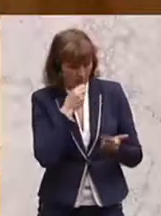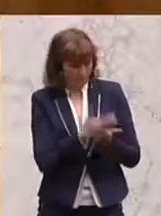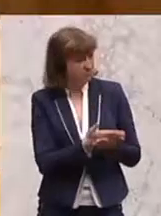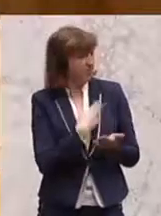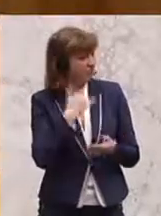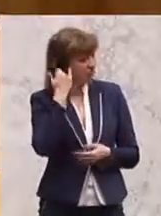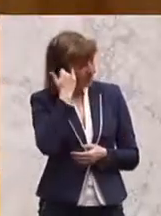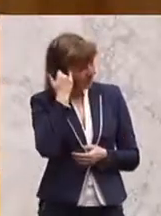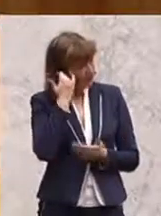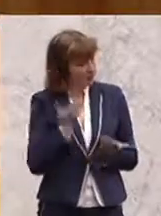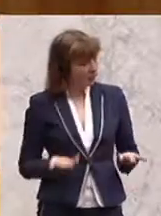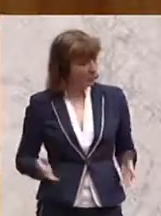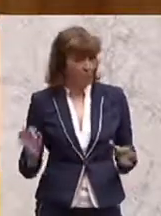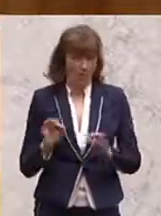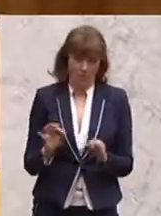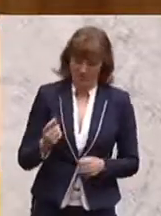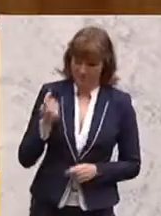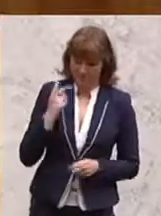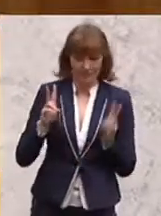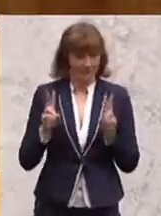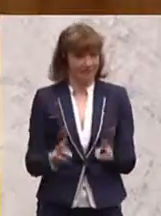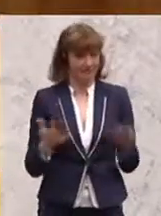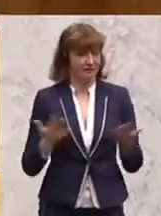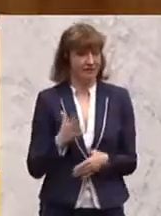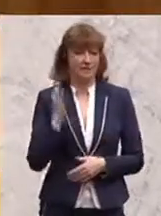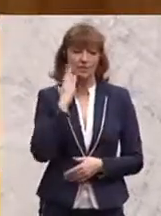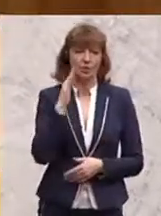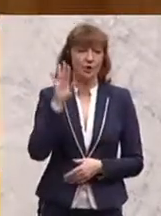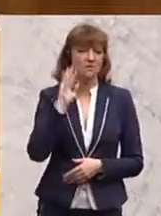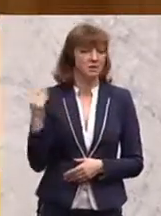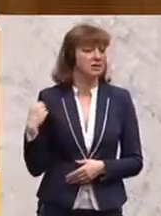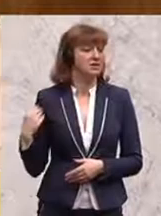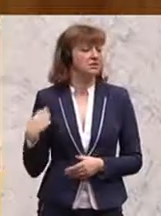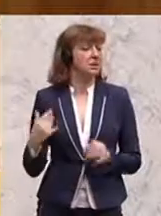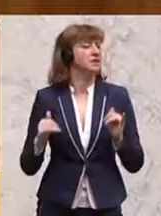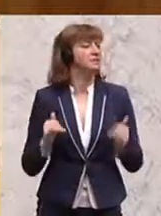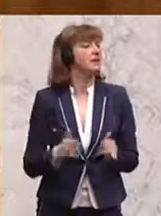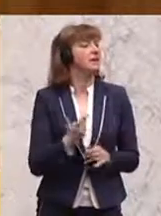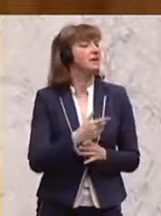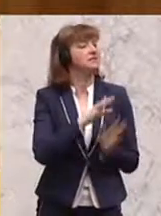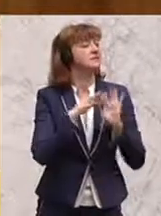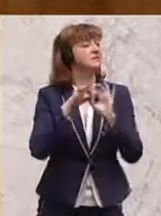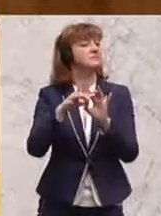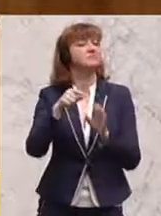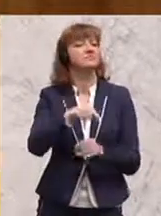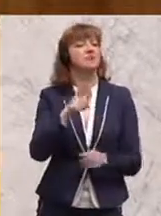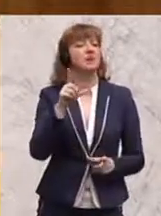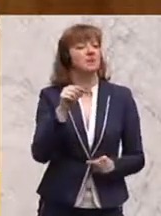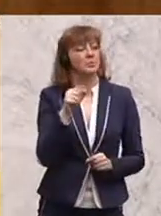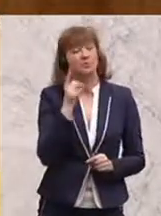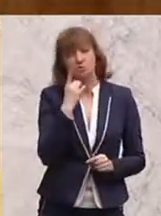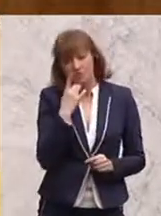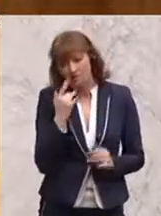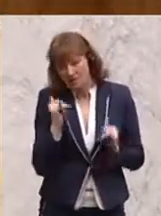den Sie da beschritten haben? Oder geht es wirklich nur darum, was uns die USA sagt, obwohl sie wortreich gesagt haben, das, was sie über die USA gesagt haben, stimmt